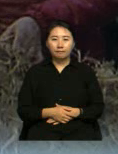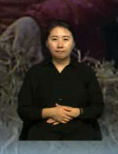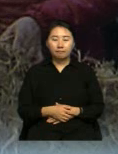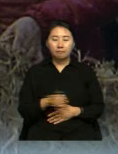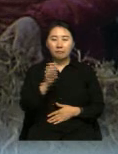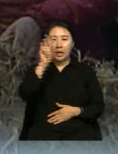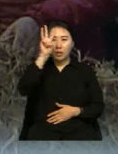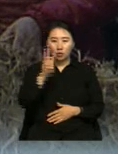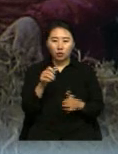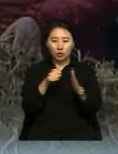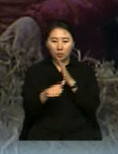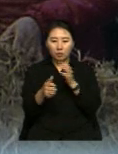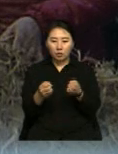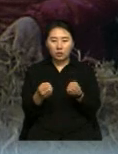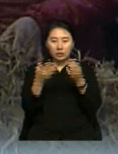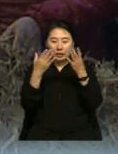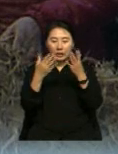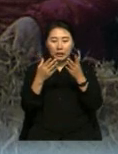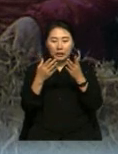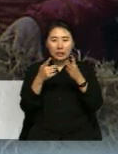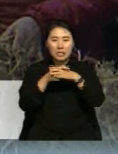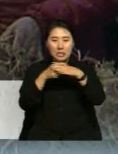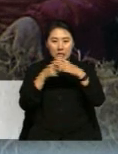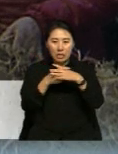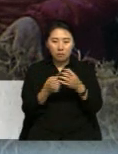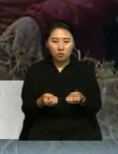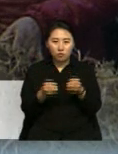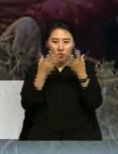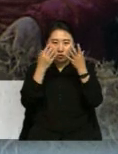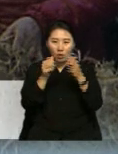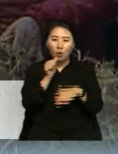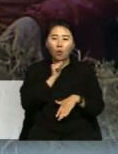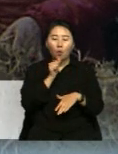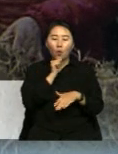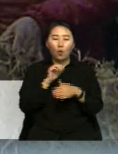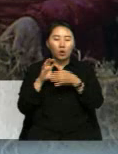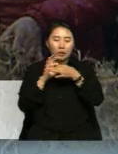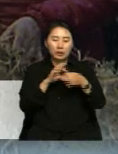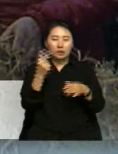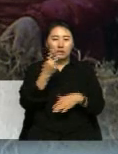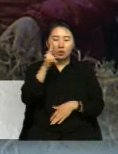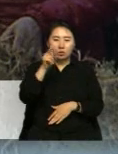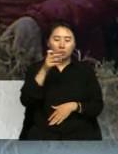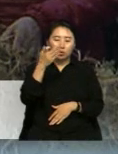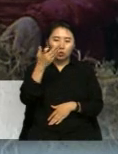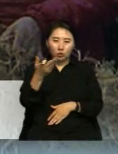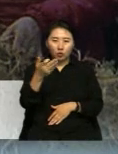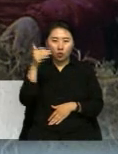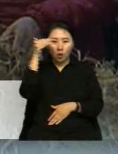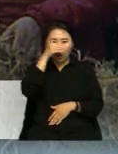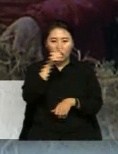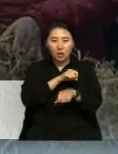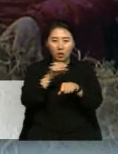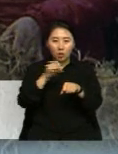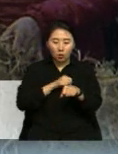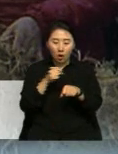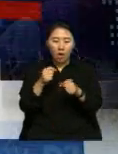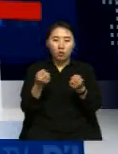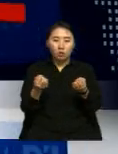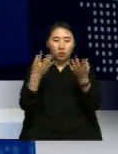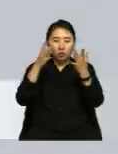파주시의 대표 축제인 개성 인삼 축제 가 파주 장단콩 축제 이어 2019 경기 관광 특화 축제 에